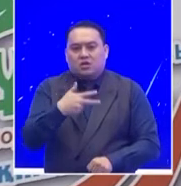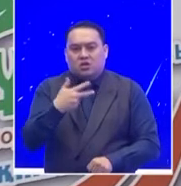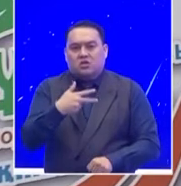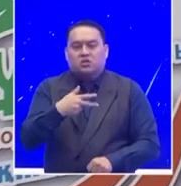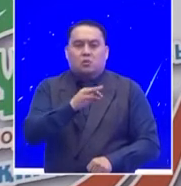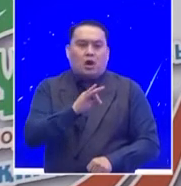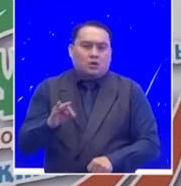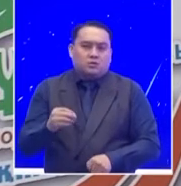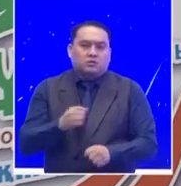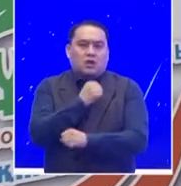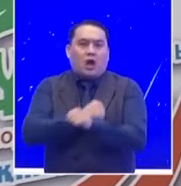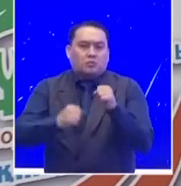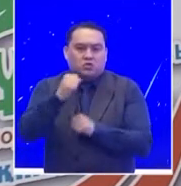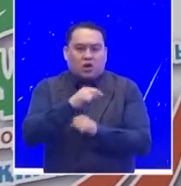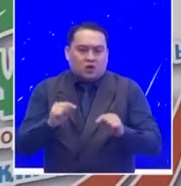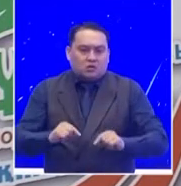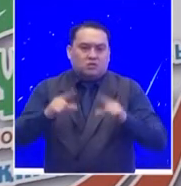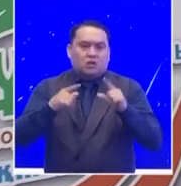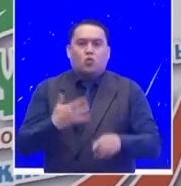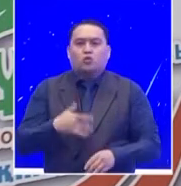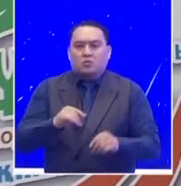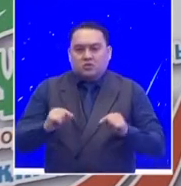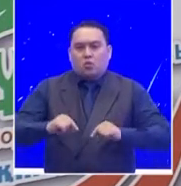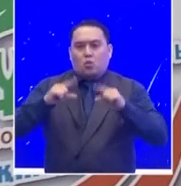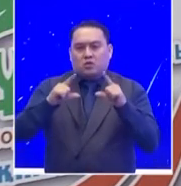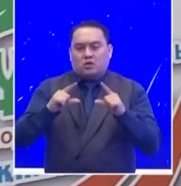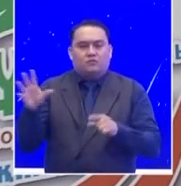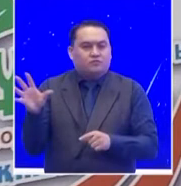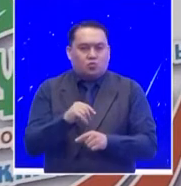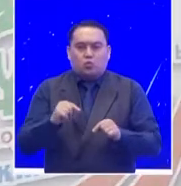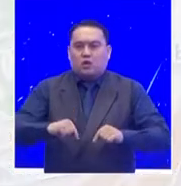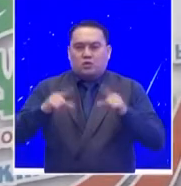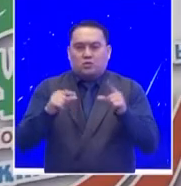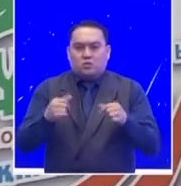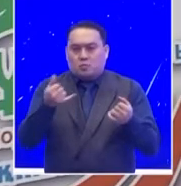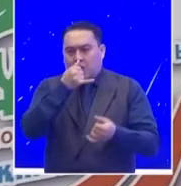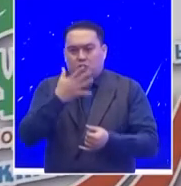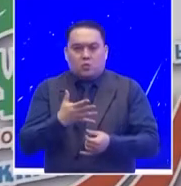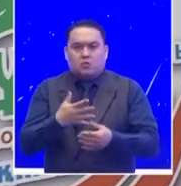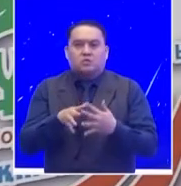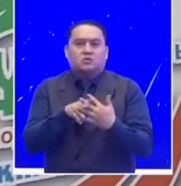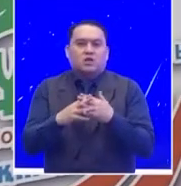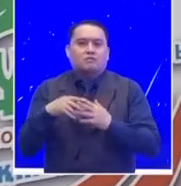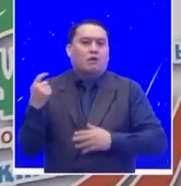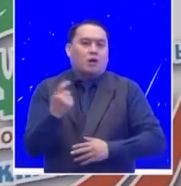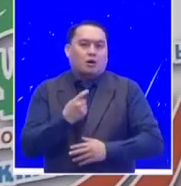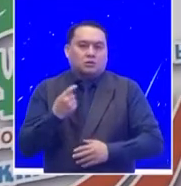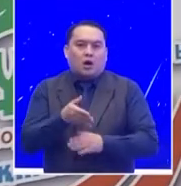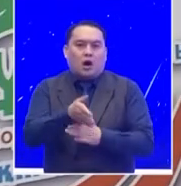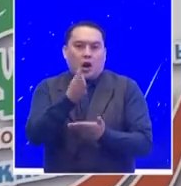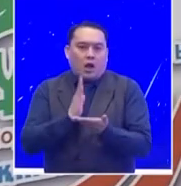ежегодно запчасти дорожают, гербициды дорожают, удобрения дорожают. Ну, потому что мы сейчас уже